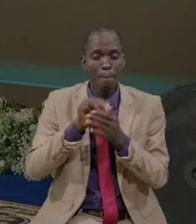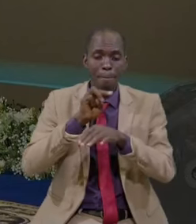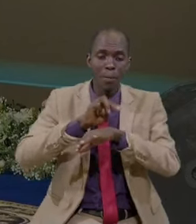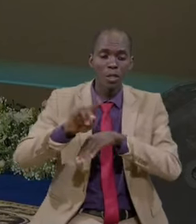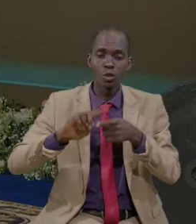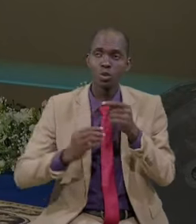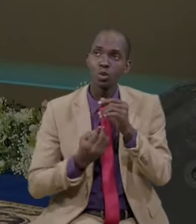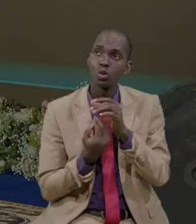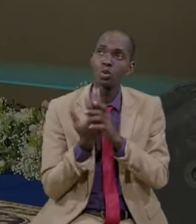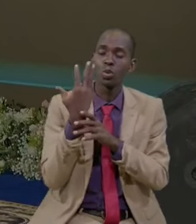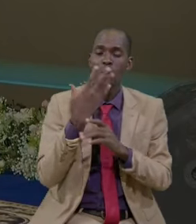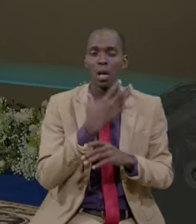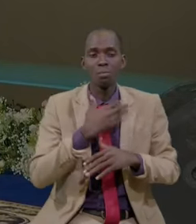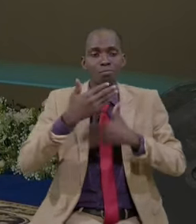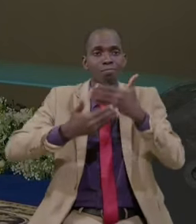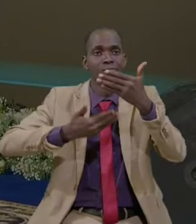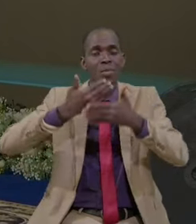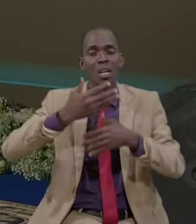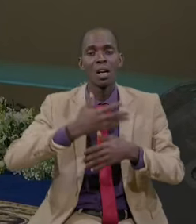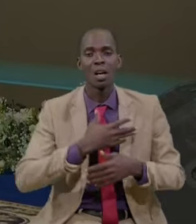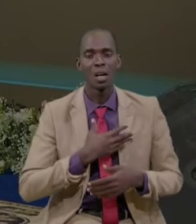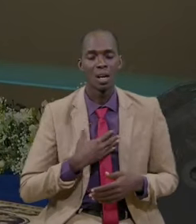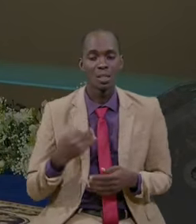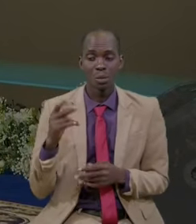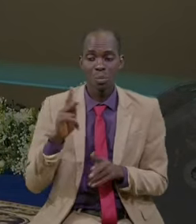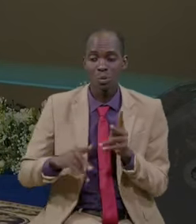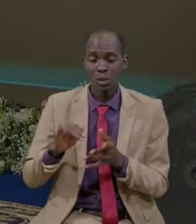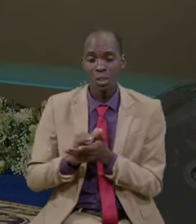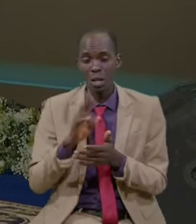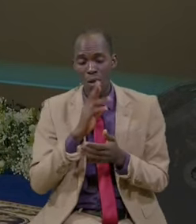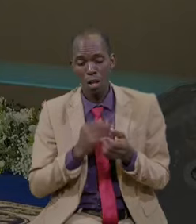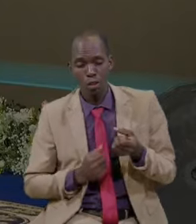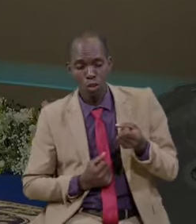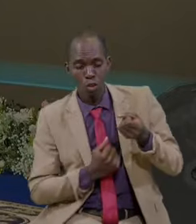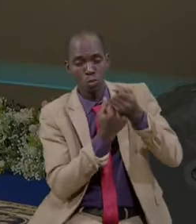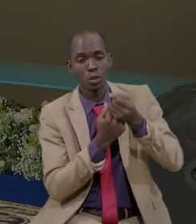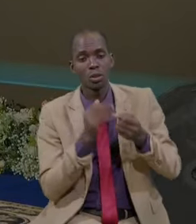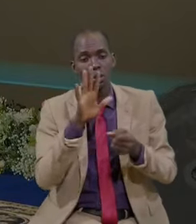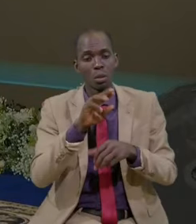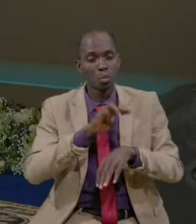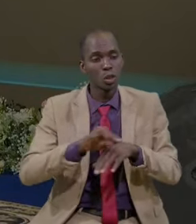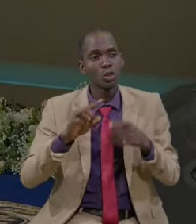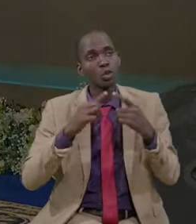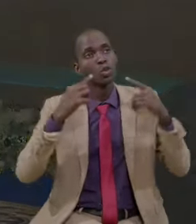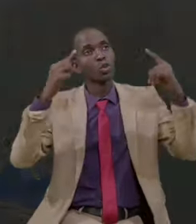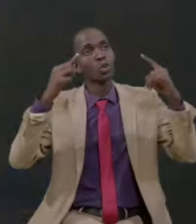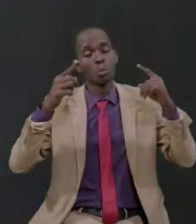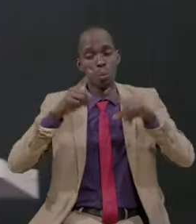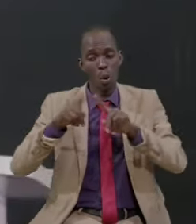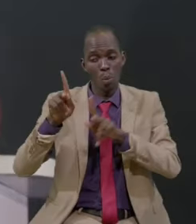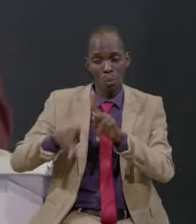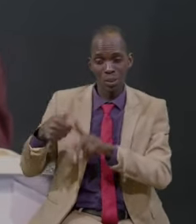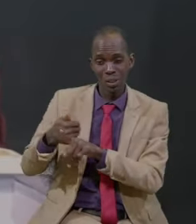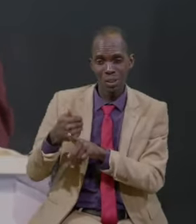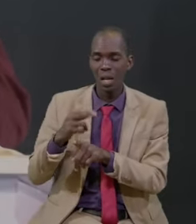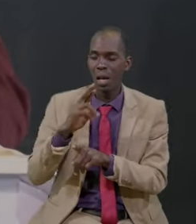et ceux qui font croître le ministère sont en train d'aller en enfer. Restaure-les. C'est ce que l'onction